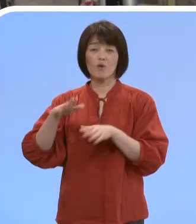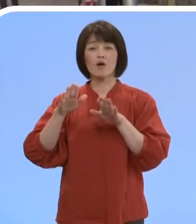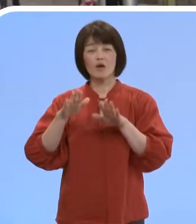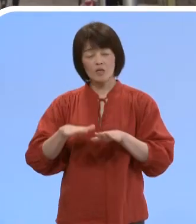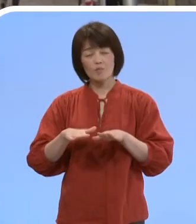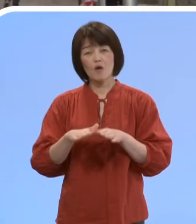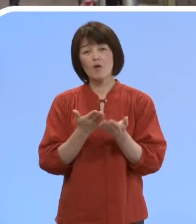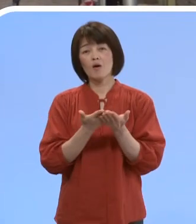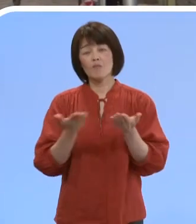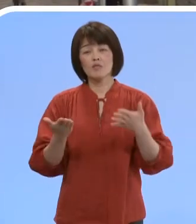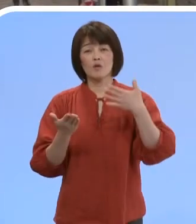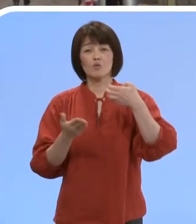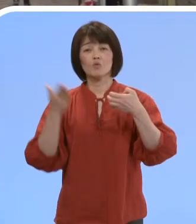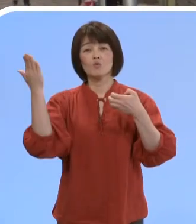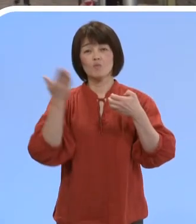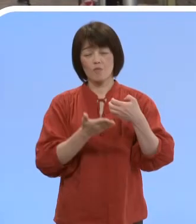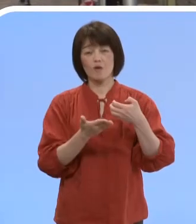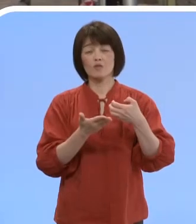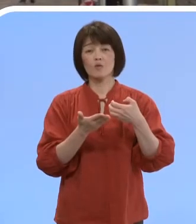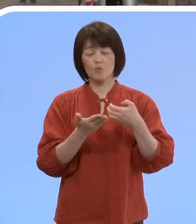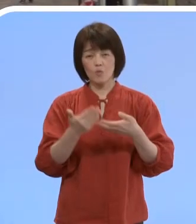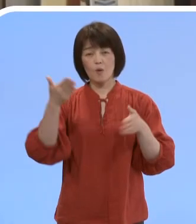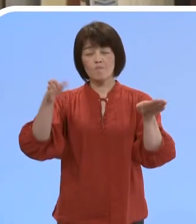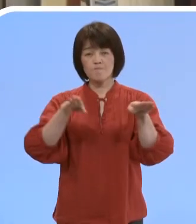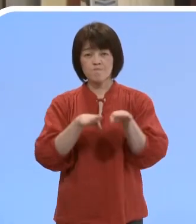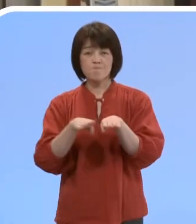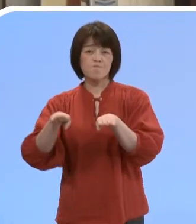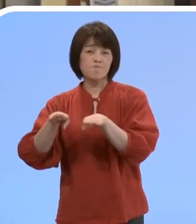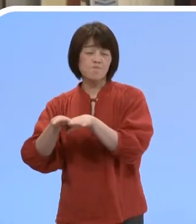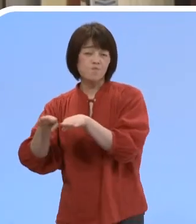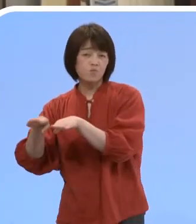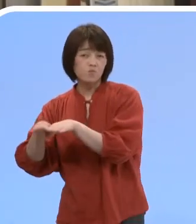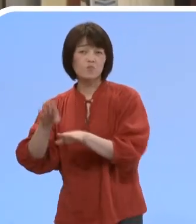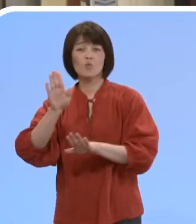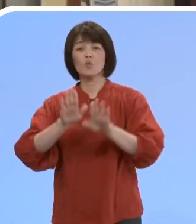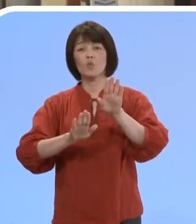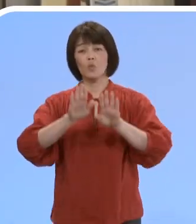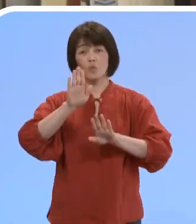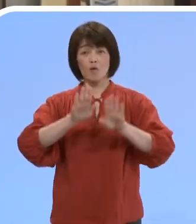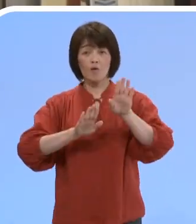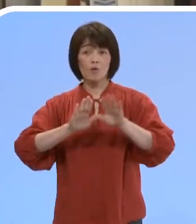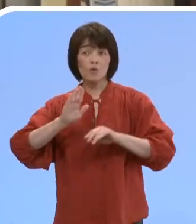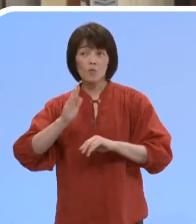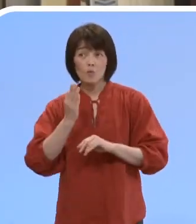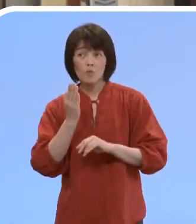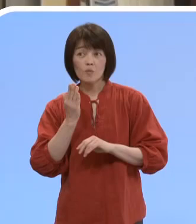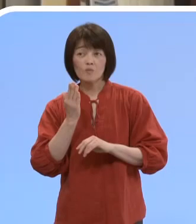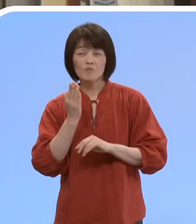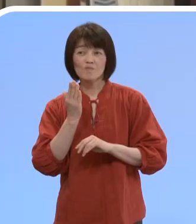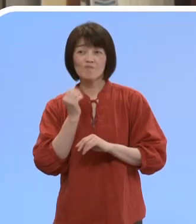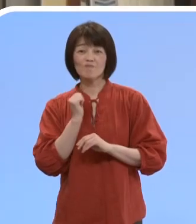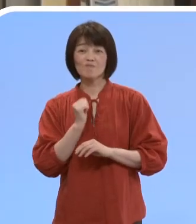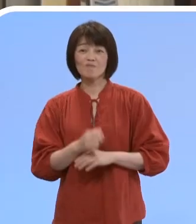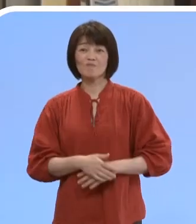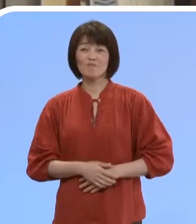現在はおよそ9割の店がシャッターを下ろしていて、商店もまばらなんですが、